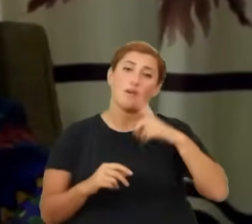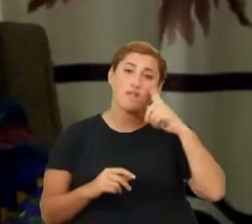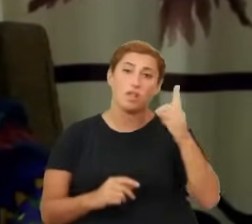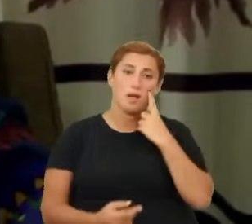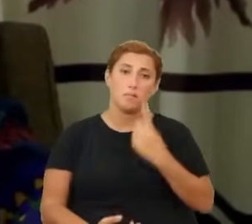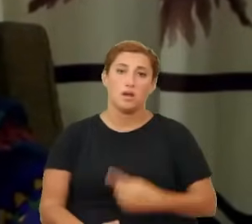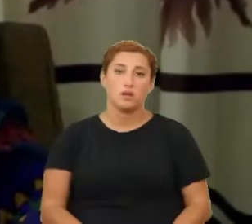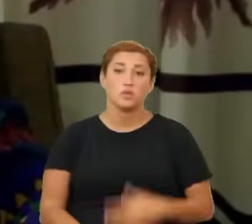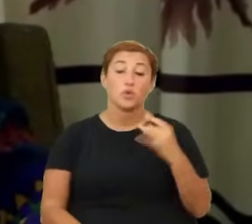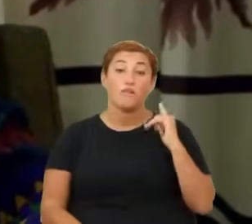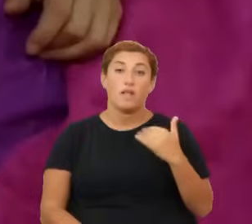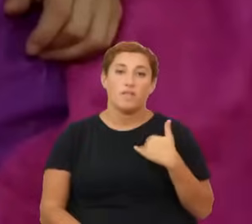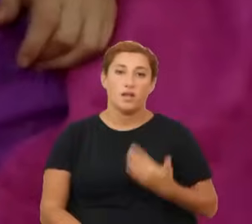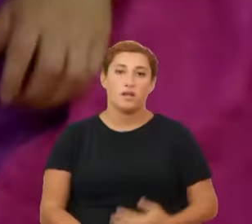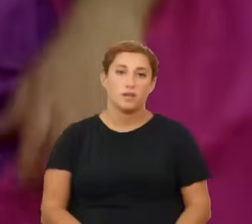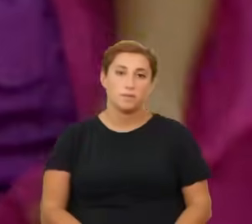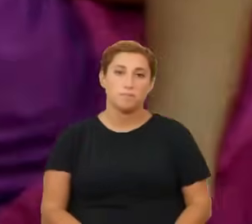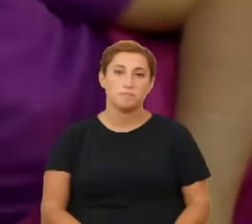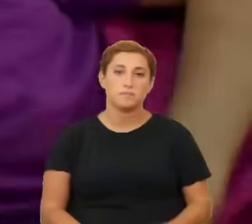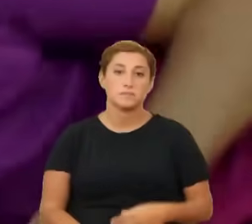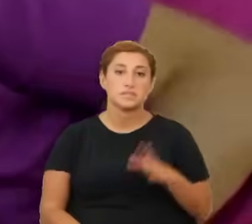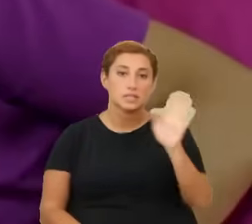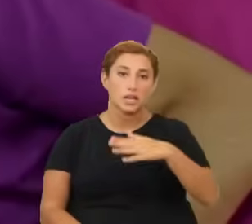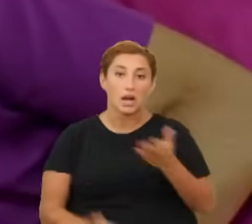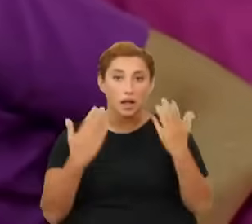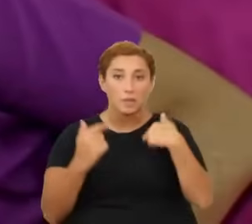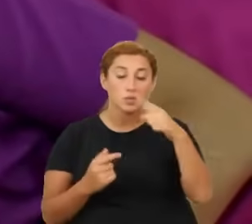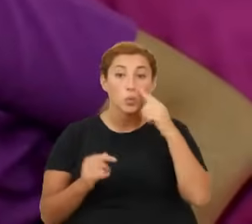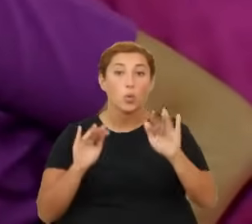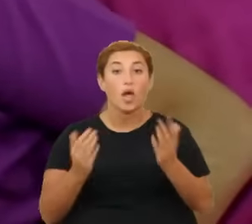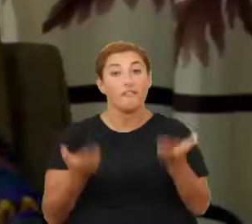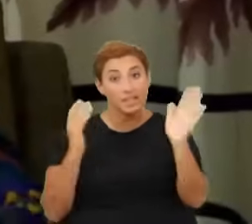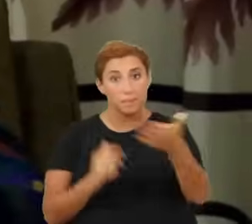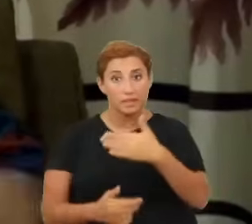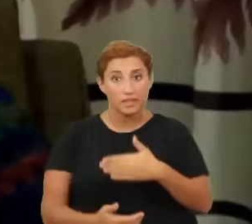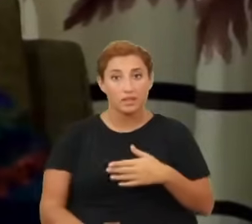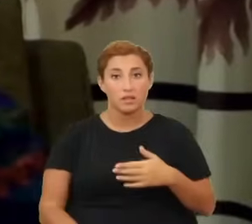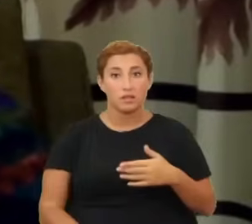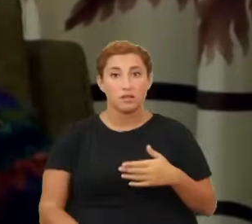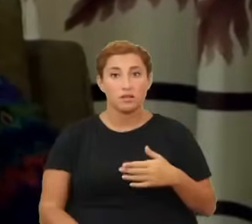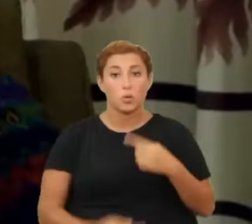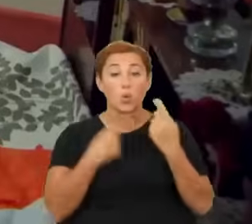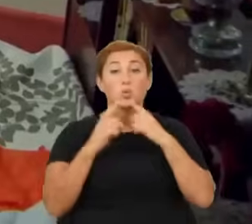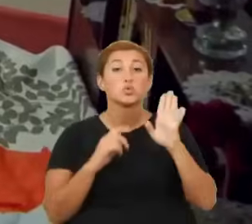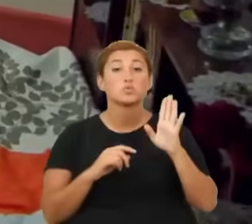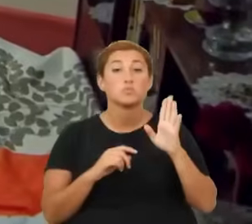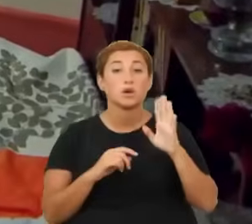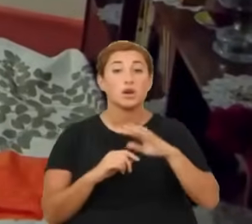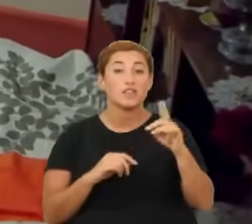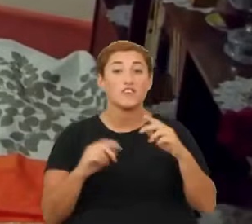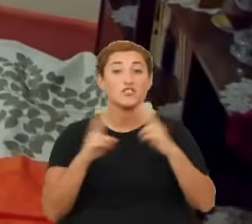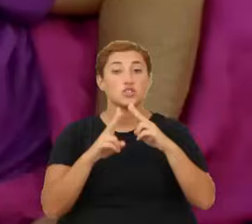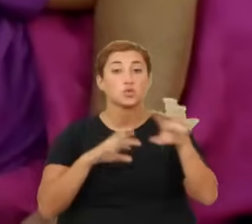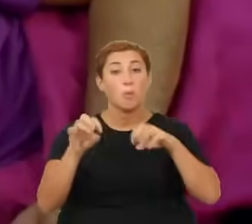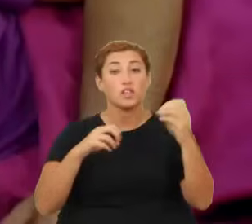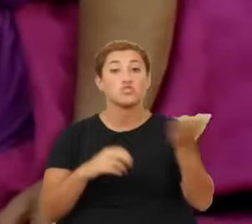vallahi bak. Çok fenayım yani. Hareket edemiyorum. Bak, kalk ben seni uyandırırım ha hadi. Abi. Yarın konuşma. Yarın daha esnaftan fiş